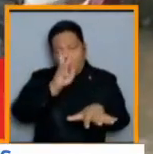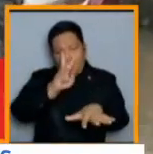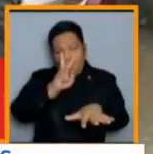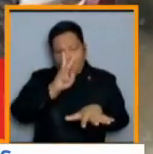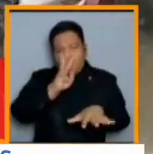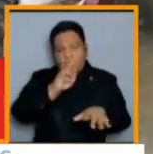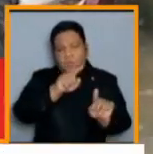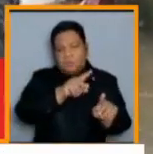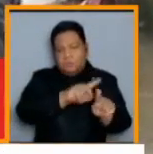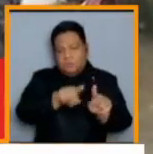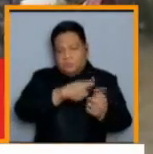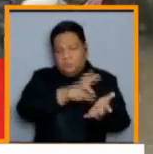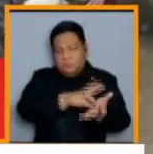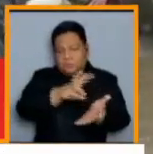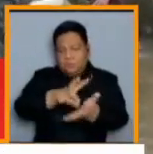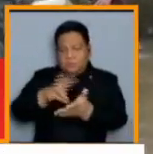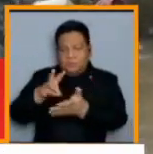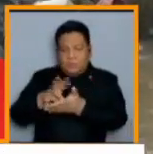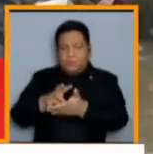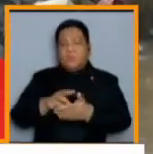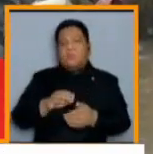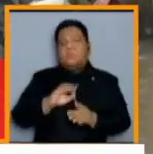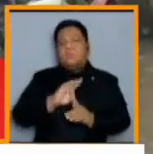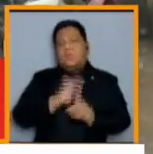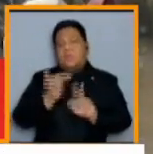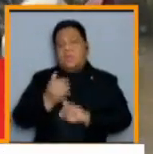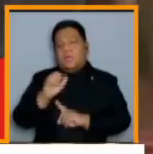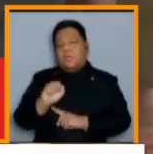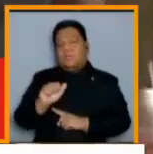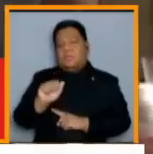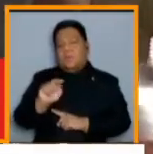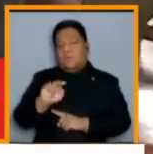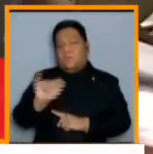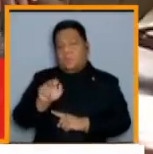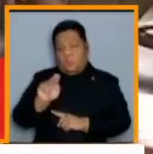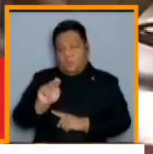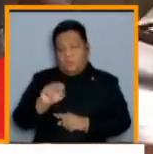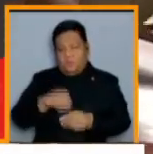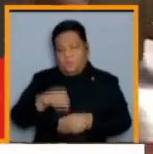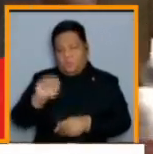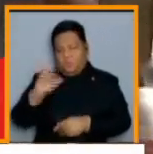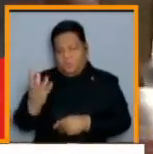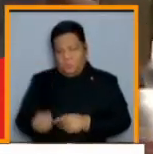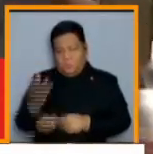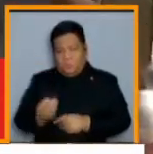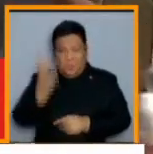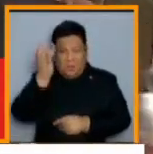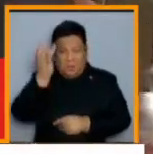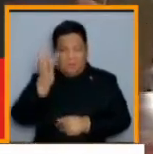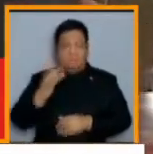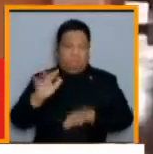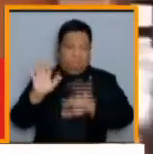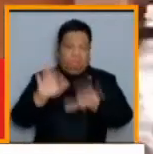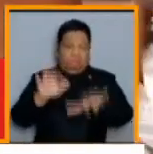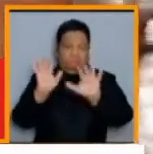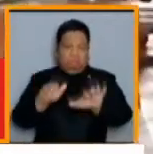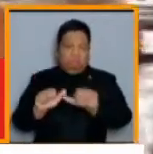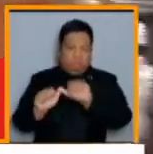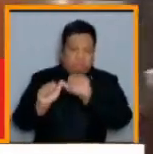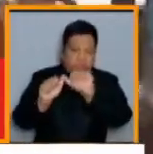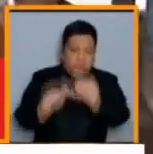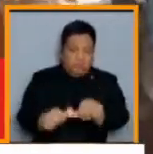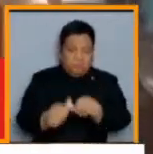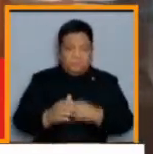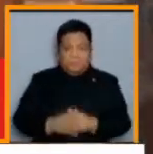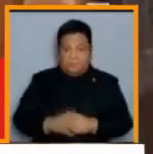Juan, Surigao City dahil sa walang tigil na buhos ng ulan. Itong si Renante at ang kanyang pamilya uuwi na sana sa kanilang